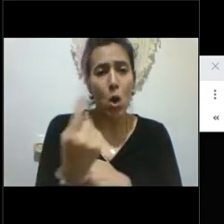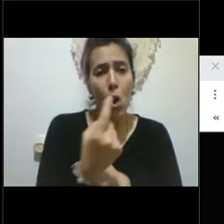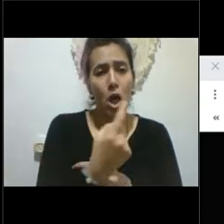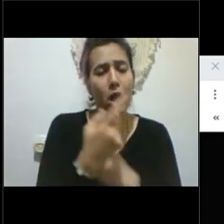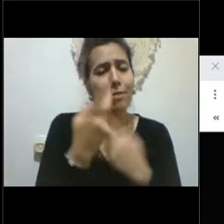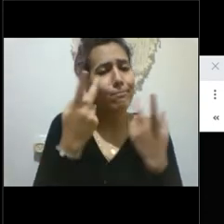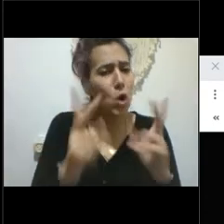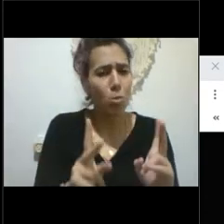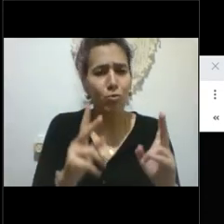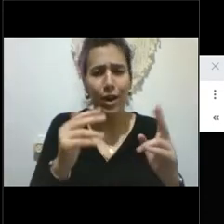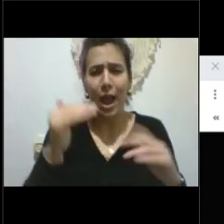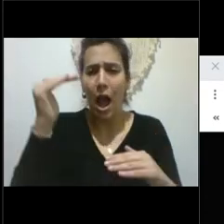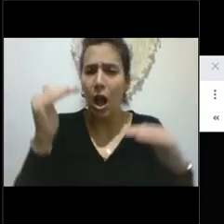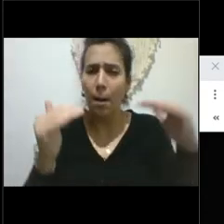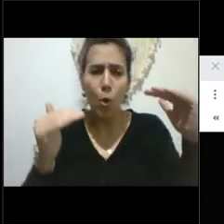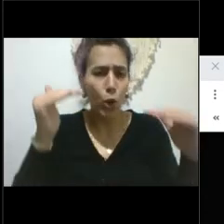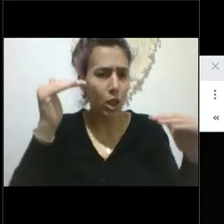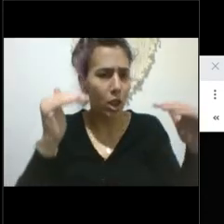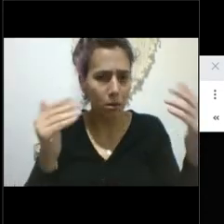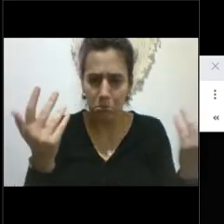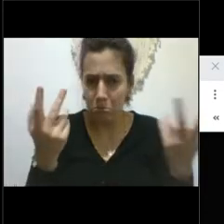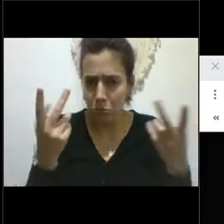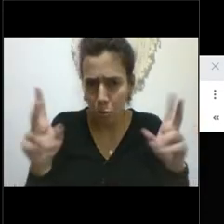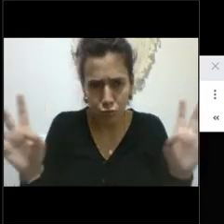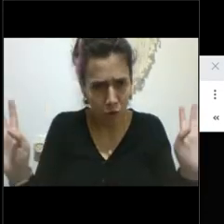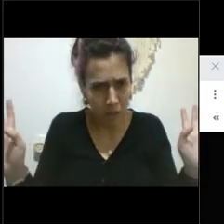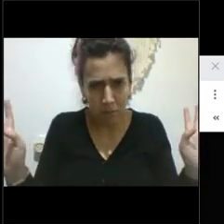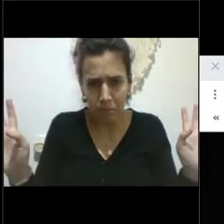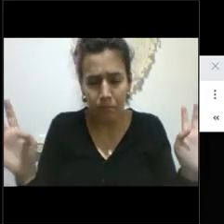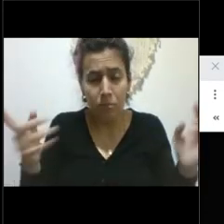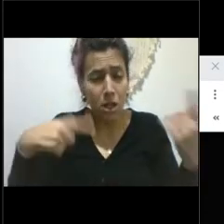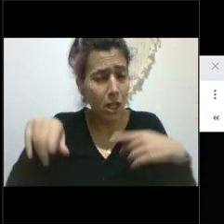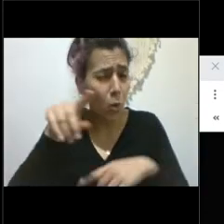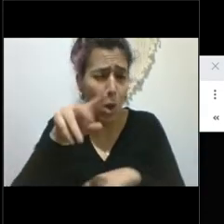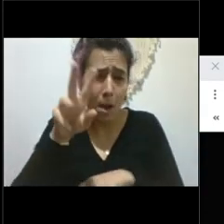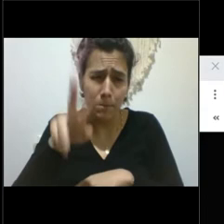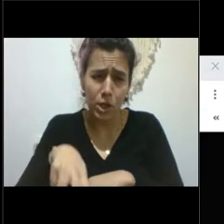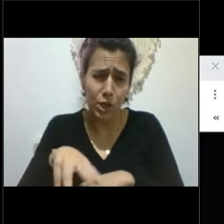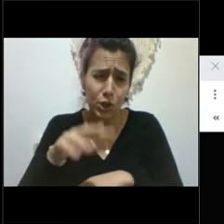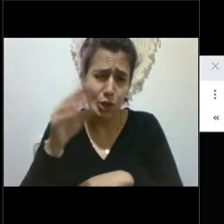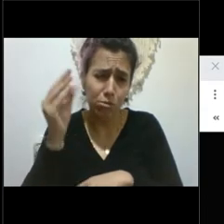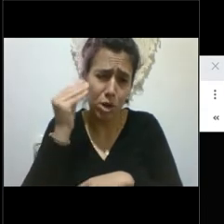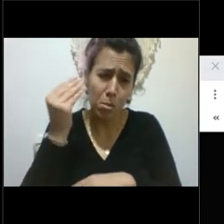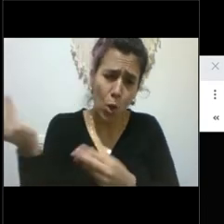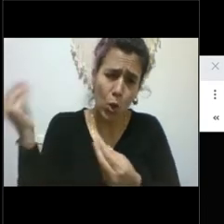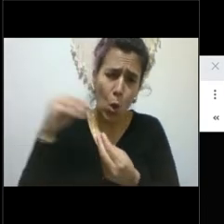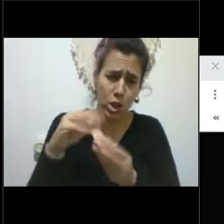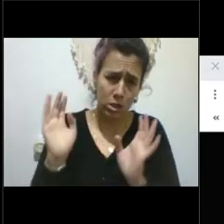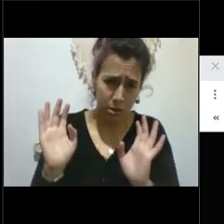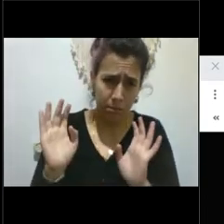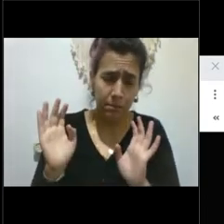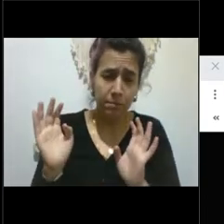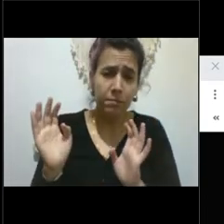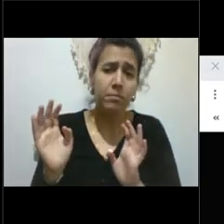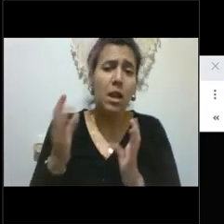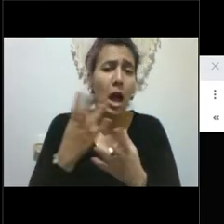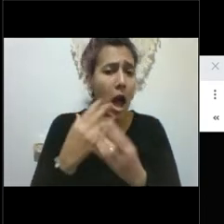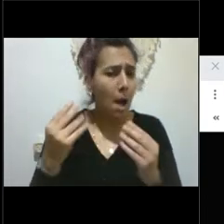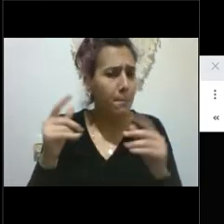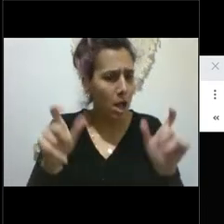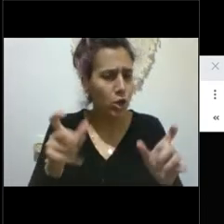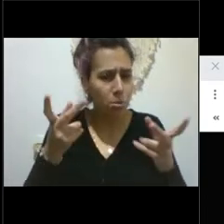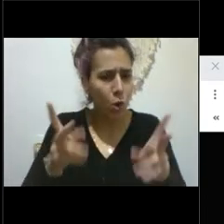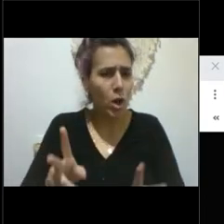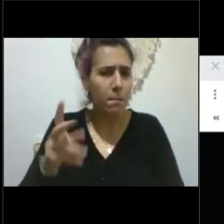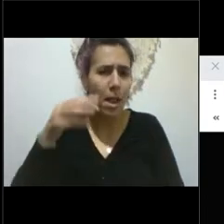נמצא. לכולנו יש מה ללמוד, אני חושב שהרבה אנשים יכולים להרוויח מהקורס הזה,